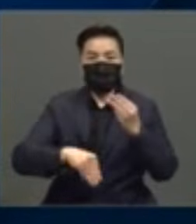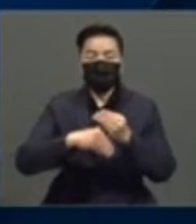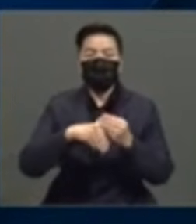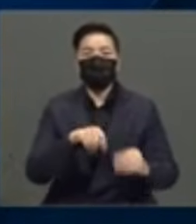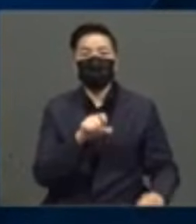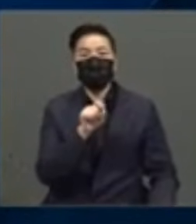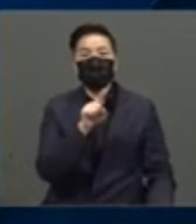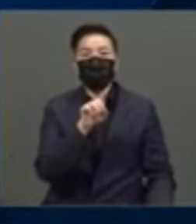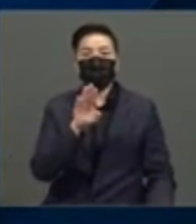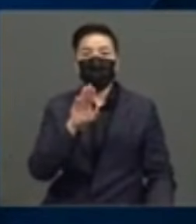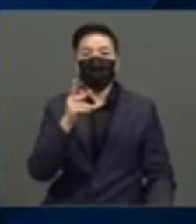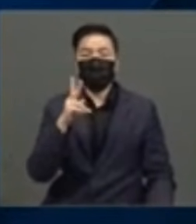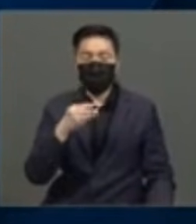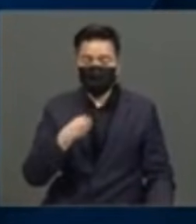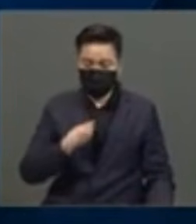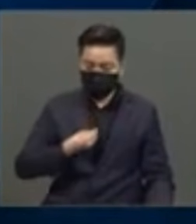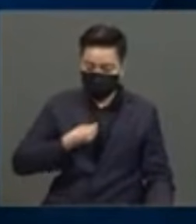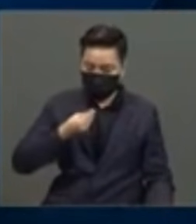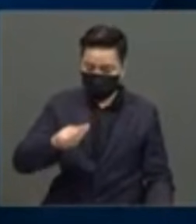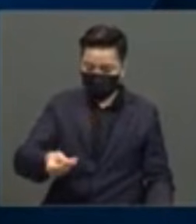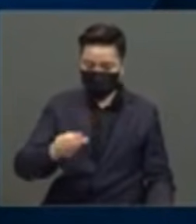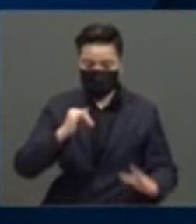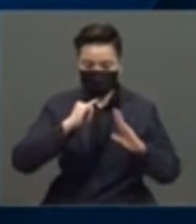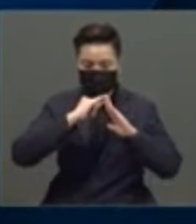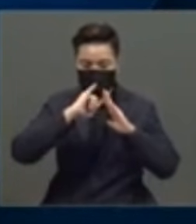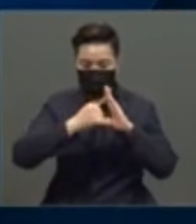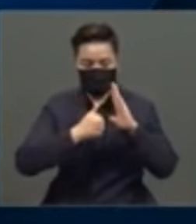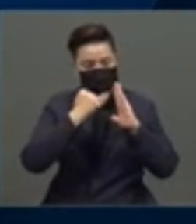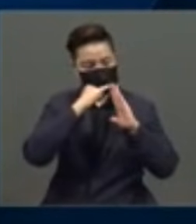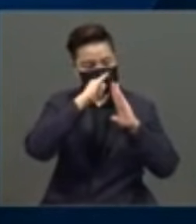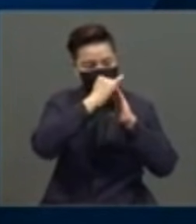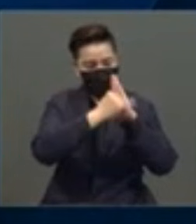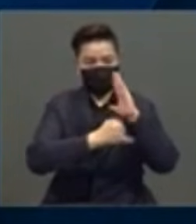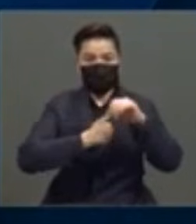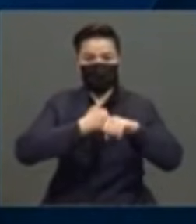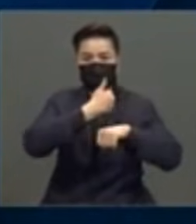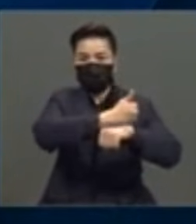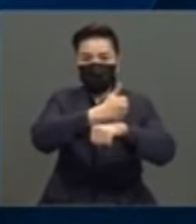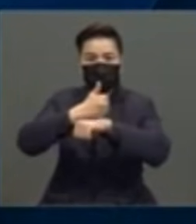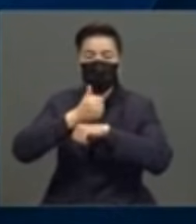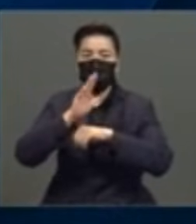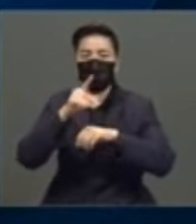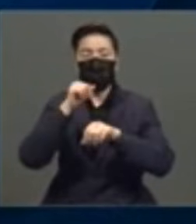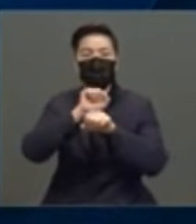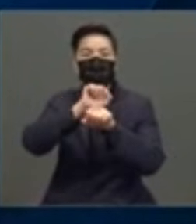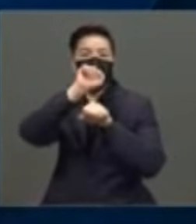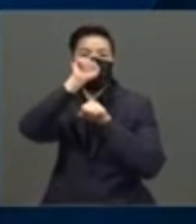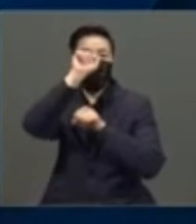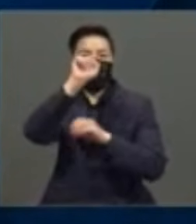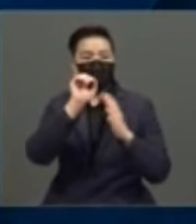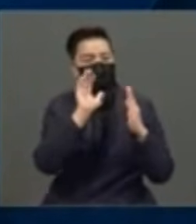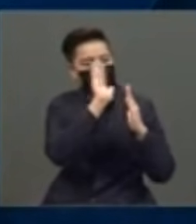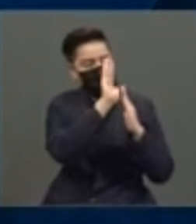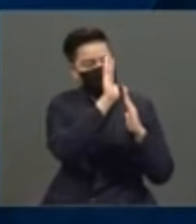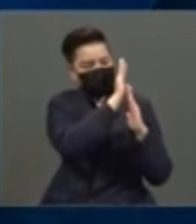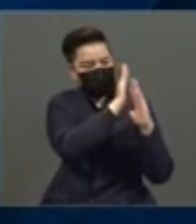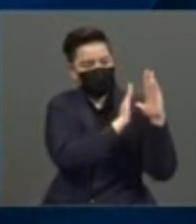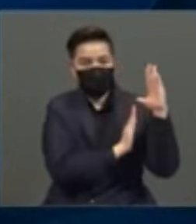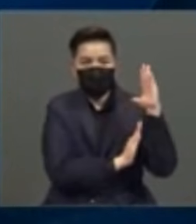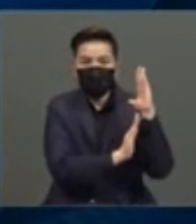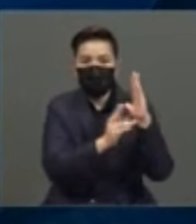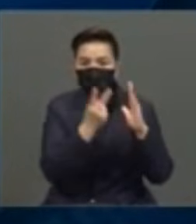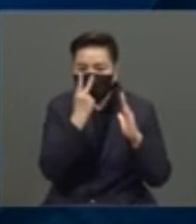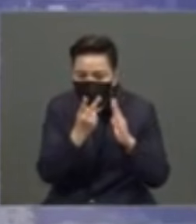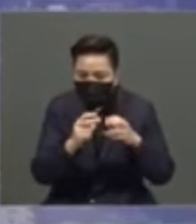บค.ได้มอบให้จังหวัดแต่ละจังหวัดไปออกประกาศข้อกำหนดของจังหวัดของตัวเองให้สอด